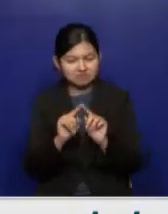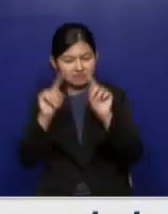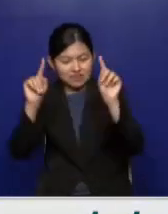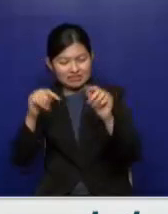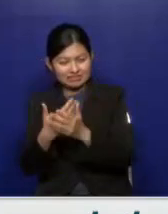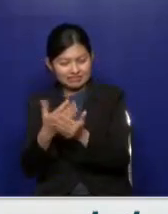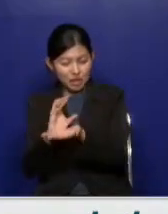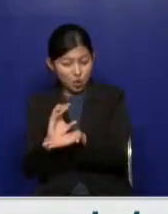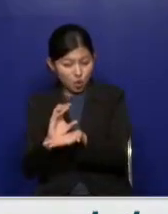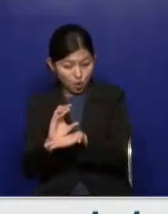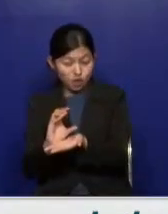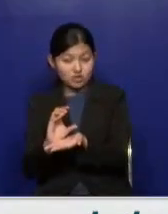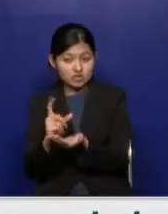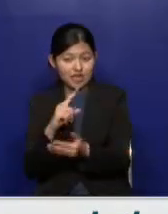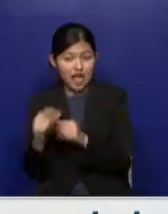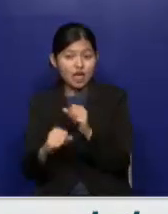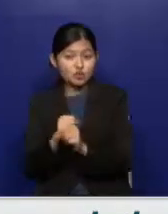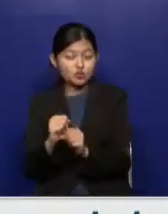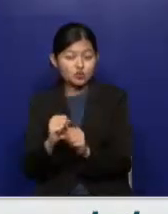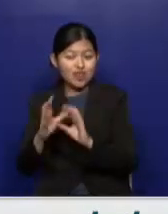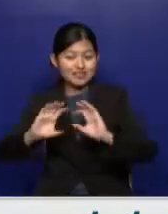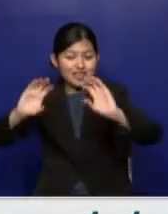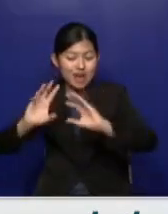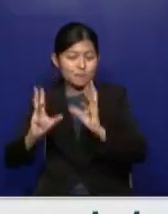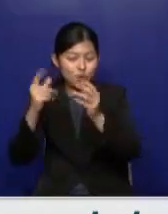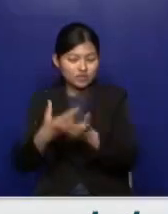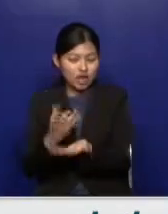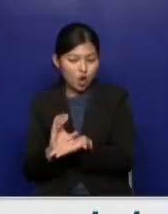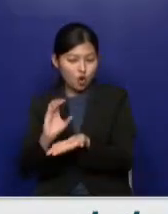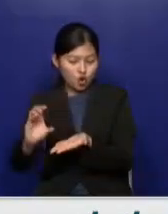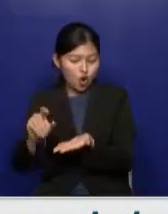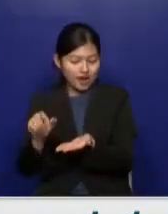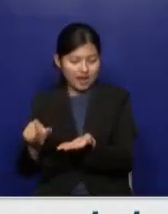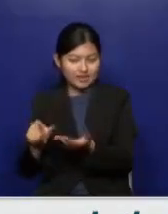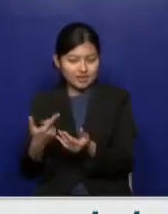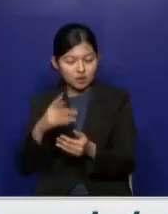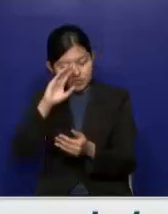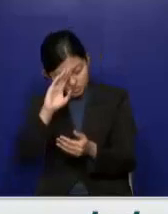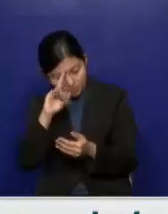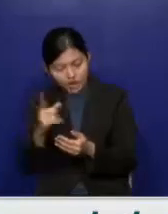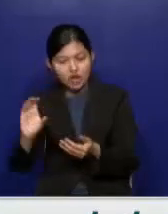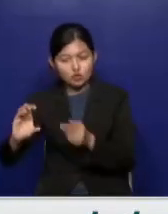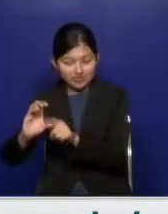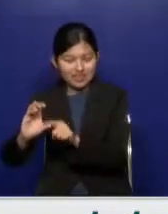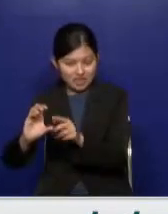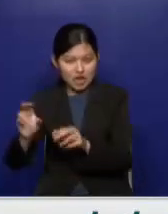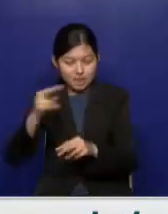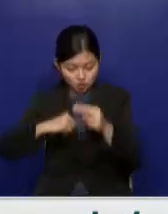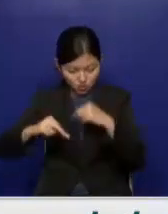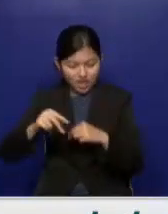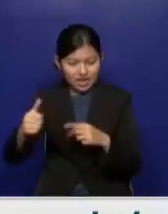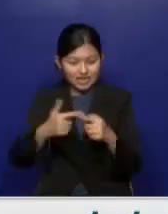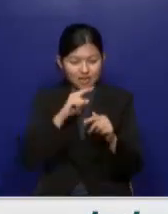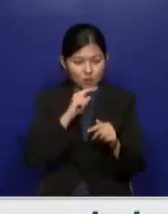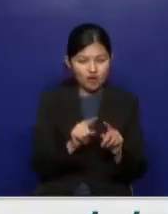เดียวอาจจะมีเงินก้อนเจ็บป่วยเขาอาจจะจะป่วยรักษาได้ในช่วงรอยต่อนะครับกรมบัญชีกลางก็ไม่ได้ดูแลลูกจ้างประ